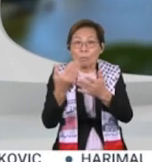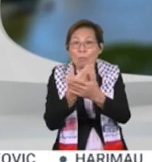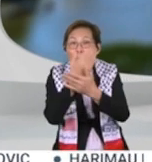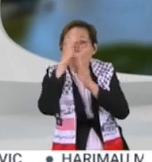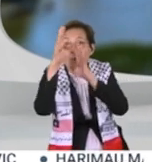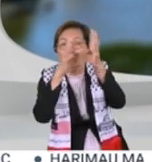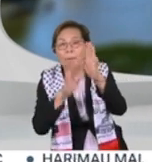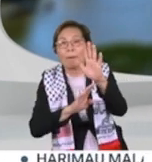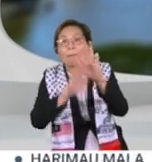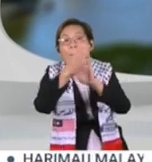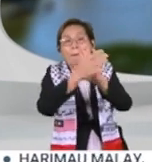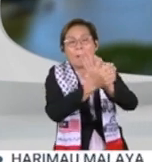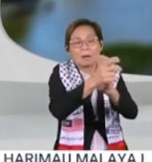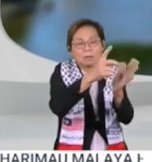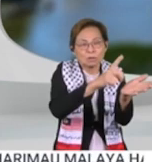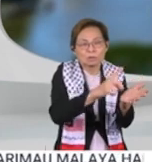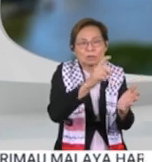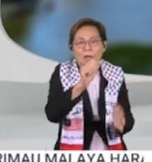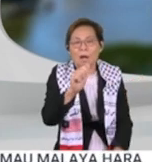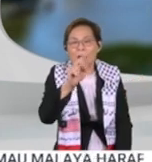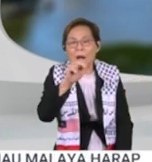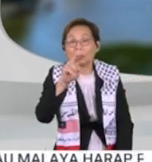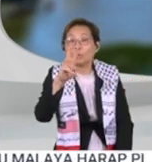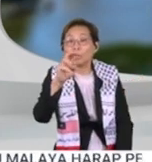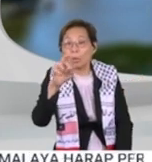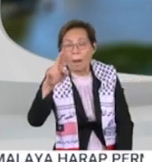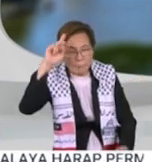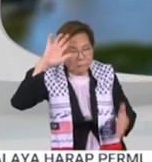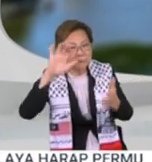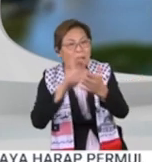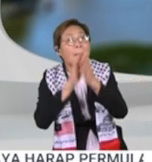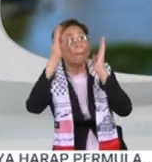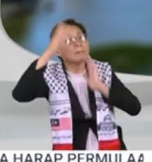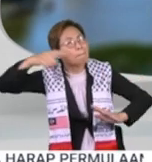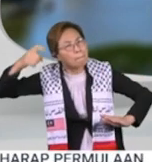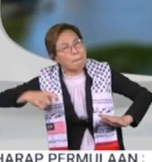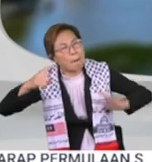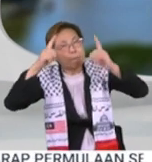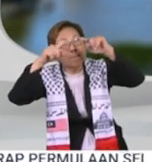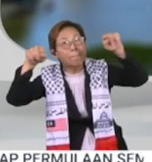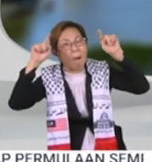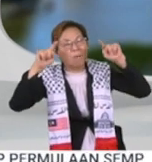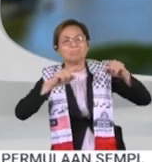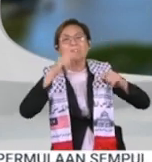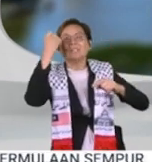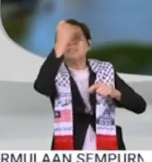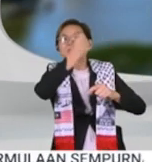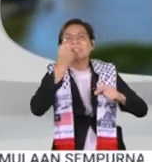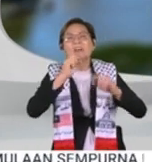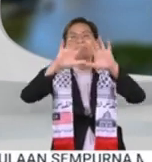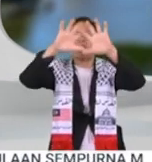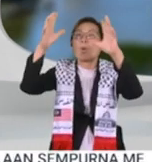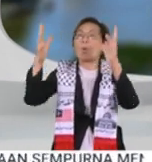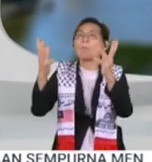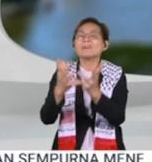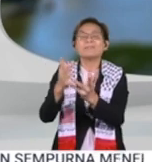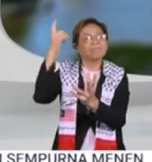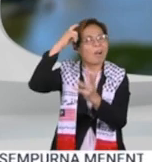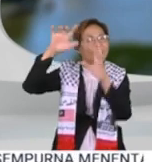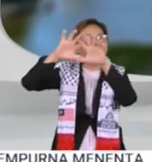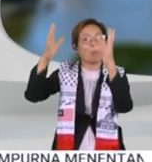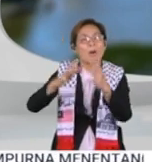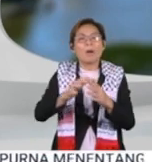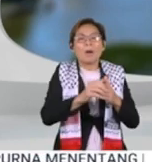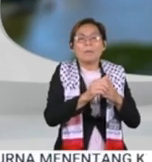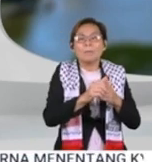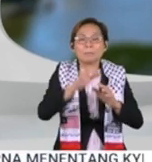dan Pembangunan Bakat, Dato' Dr. Anwar Rapai, yakin negara memerlukan mahasiswa yang bersifat global bagi menilai hala